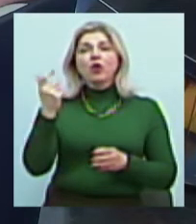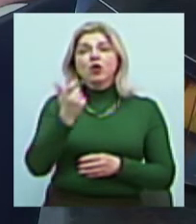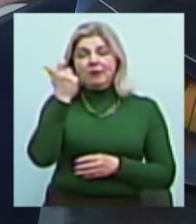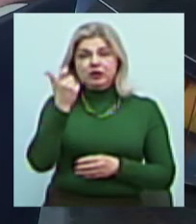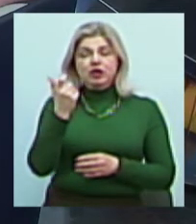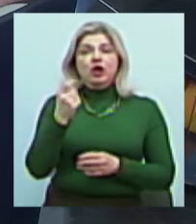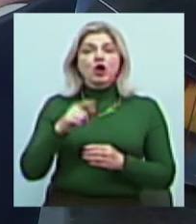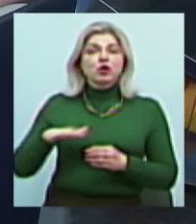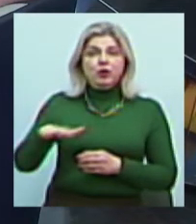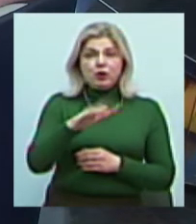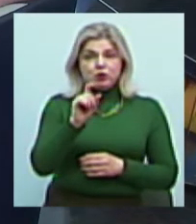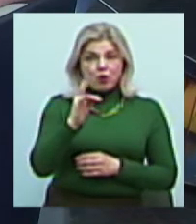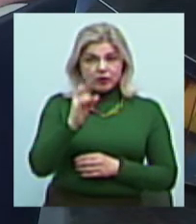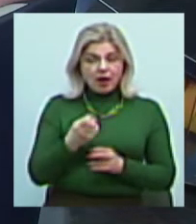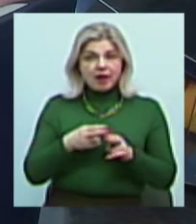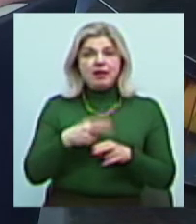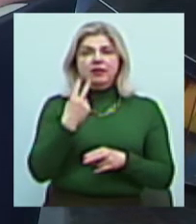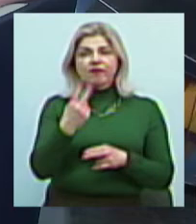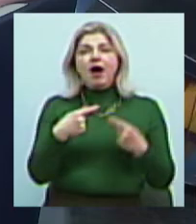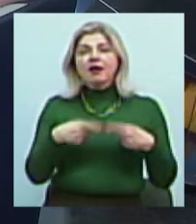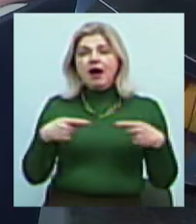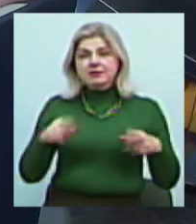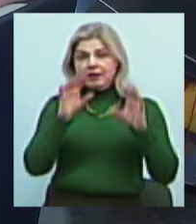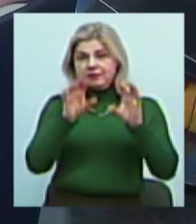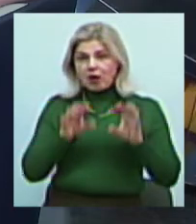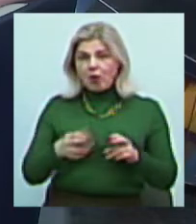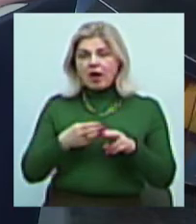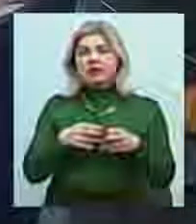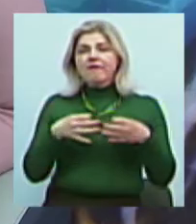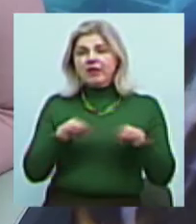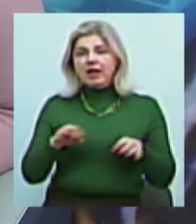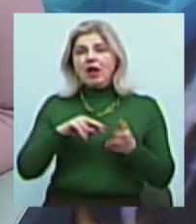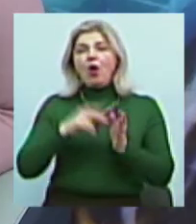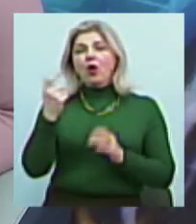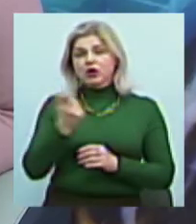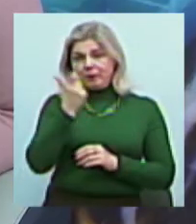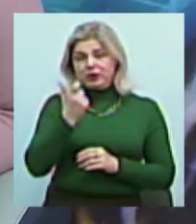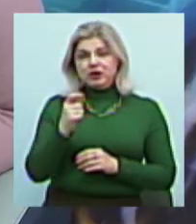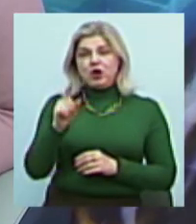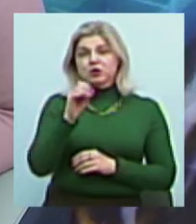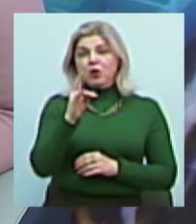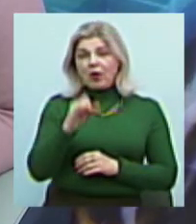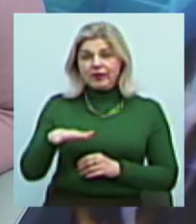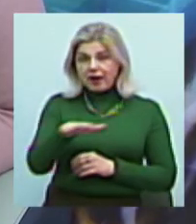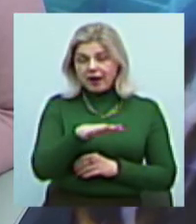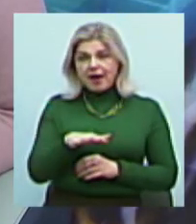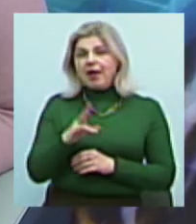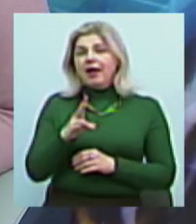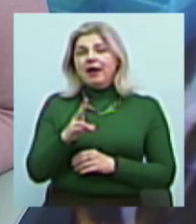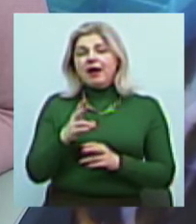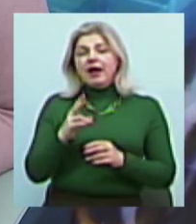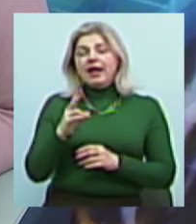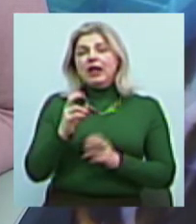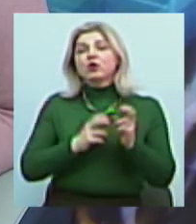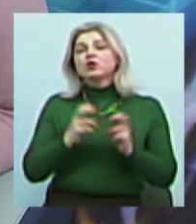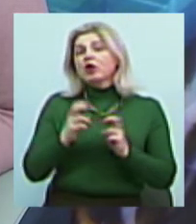два різних закони. Тому казати, що це така вільна економічна зона, не дозволяє там чинне законодавство. Індустріальний парк